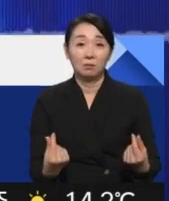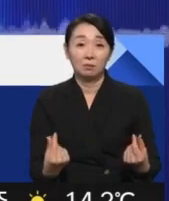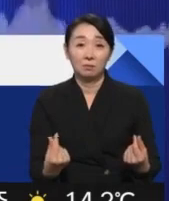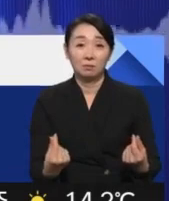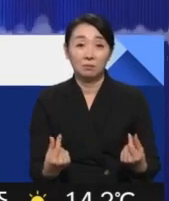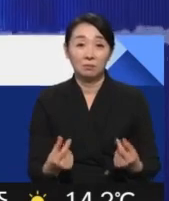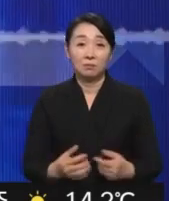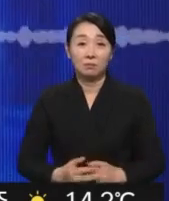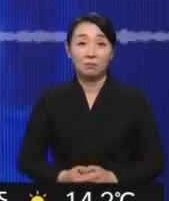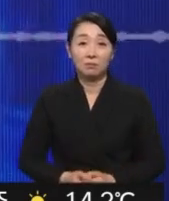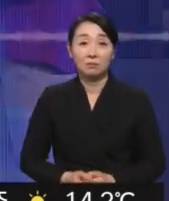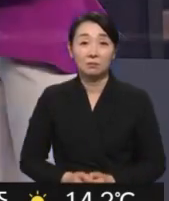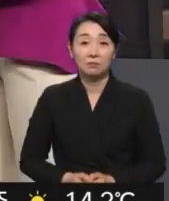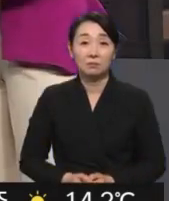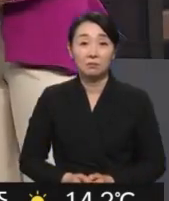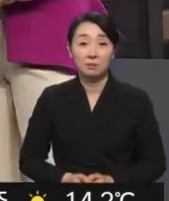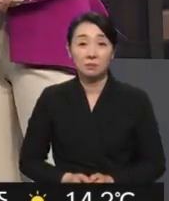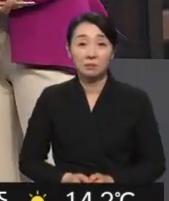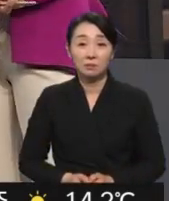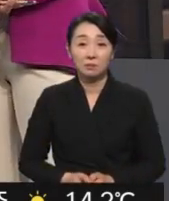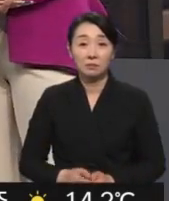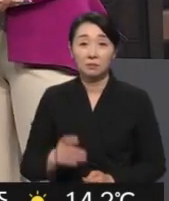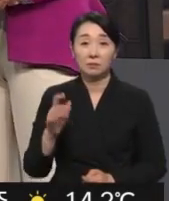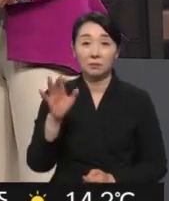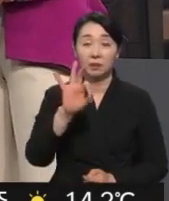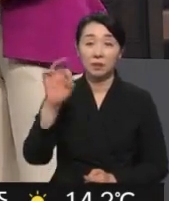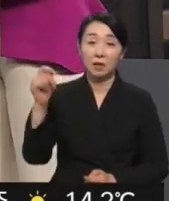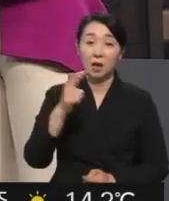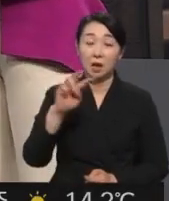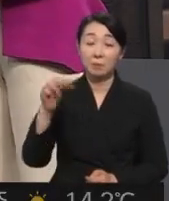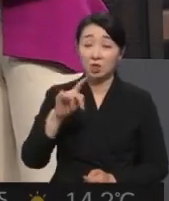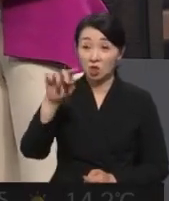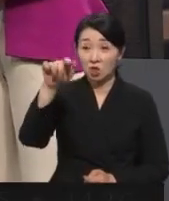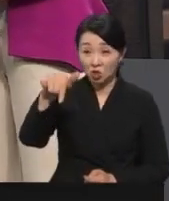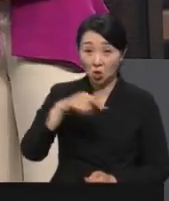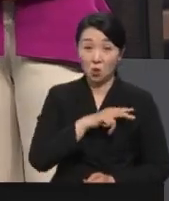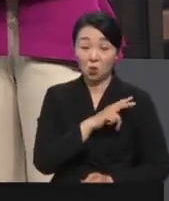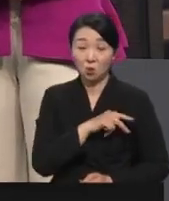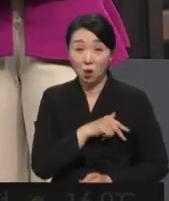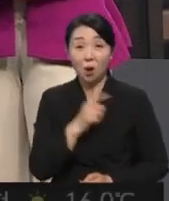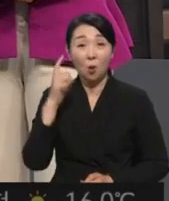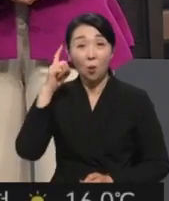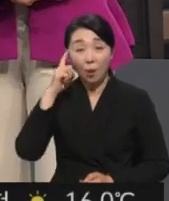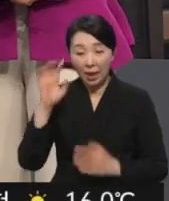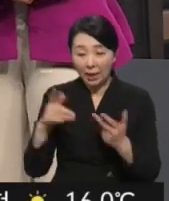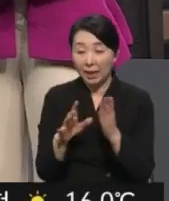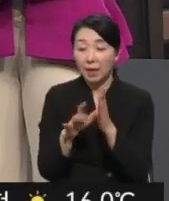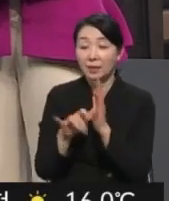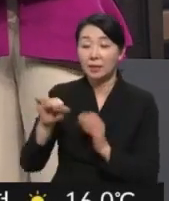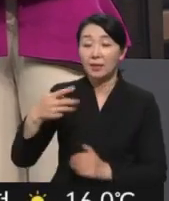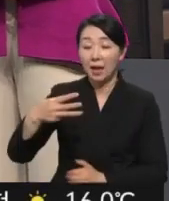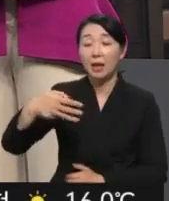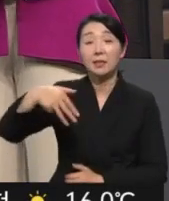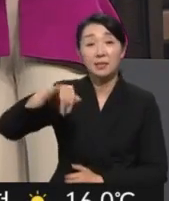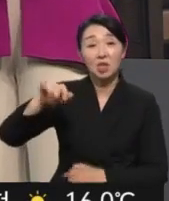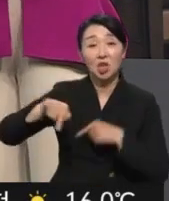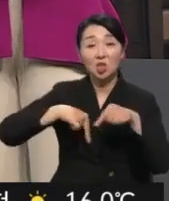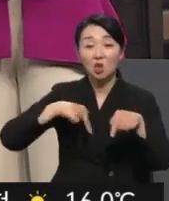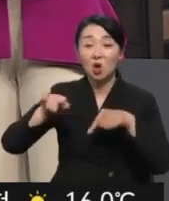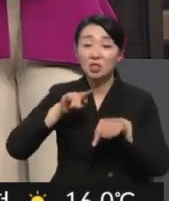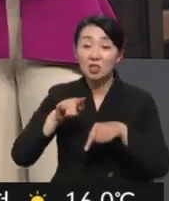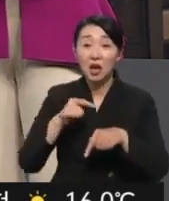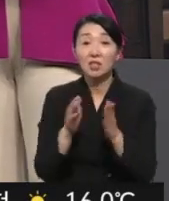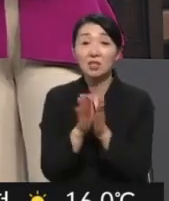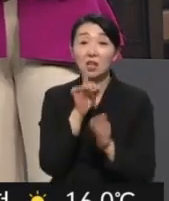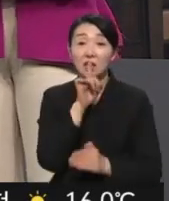있다. 네, 안민석 의원은 가을이 되니까 갈치 정치가 스멀스멀 올라온다 정면 비판을 했죠. 소위